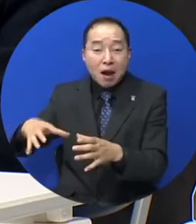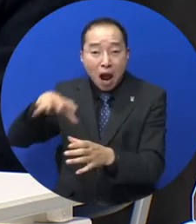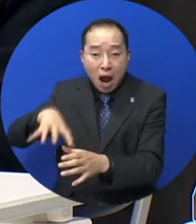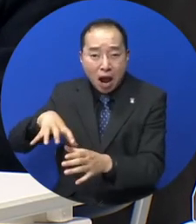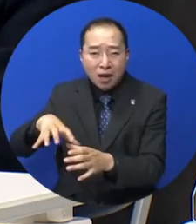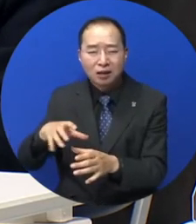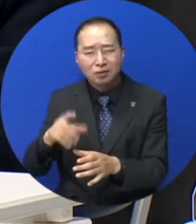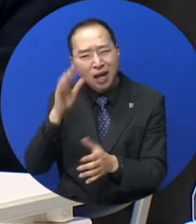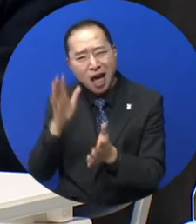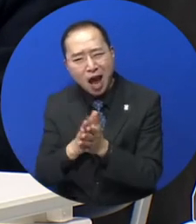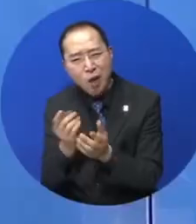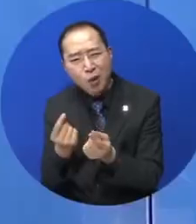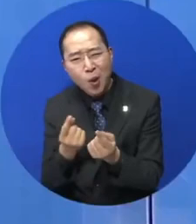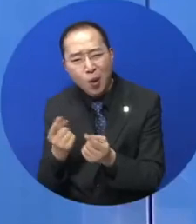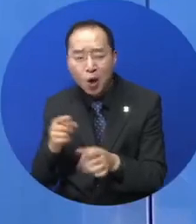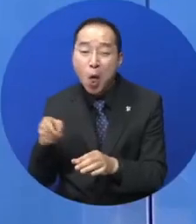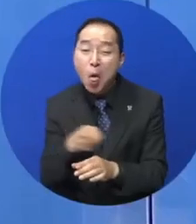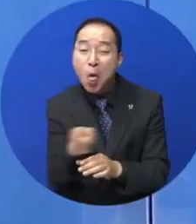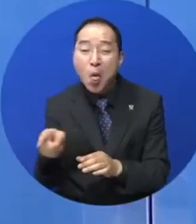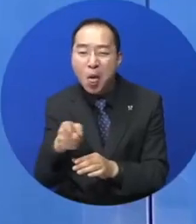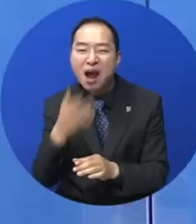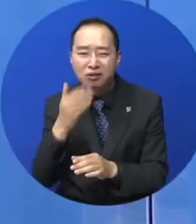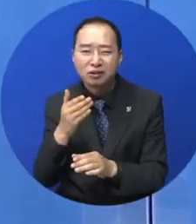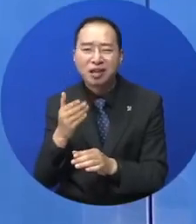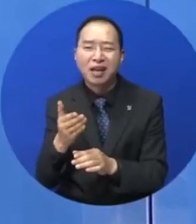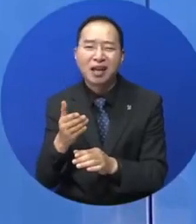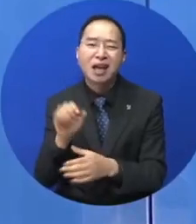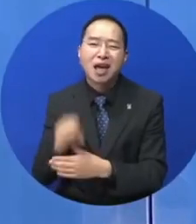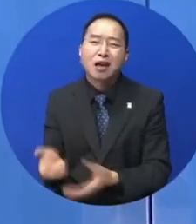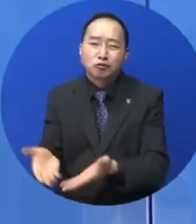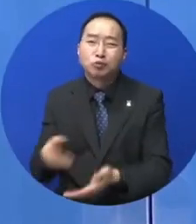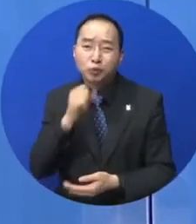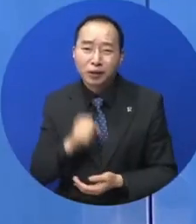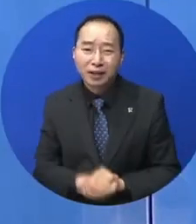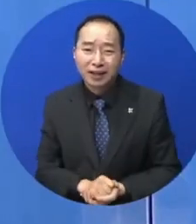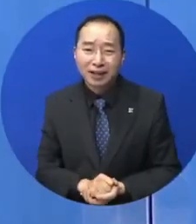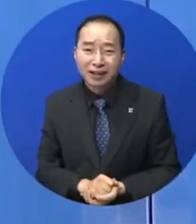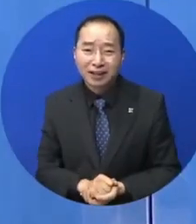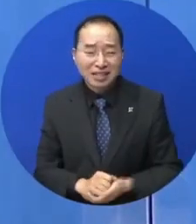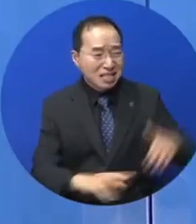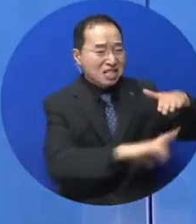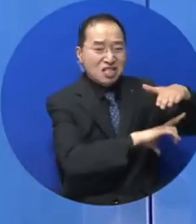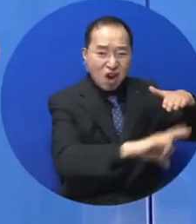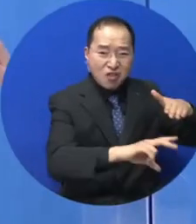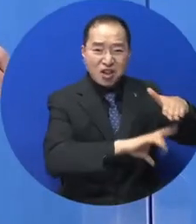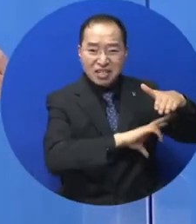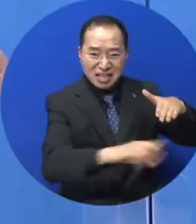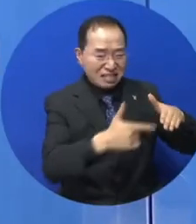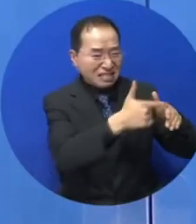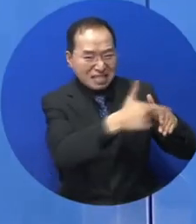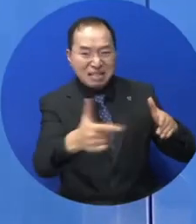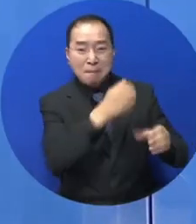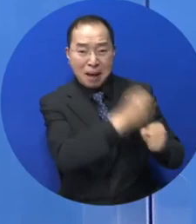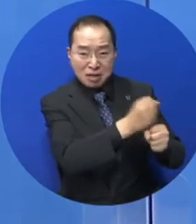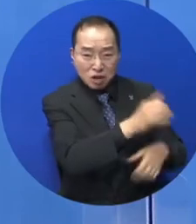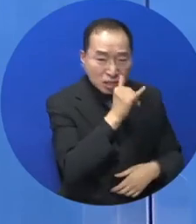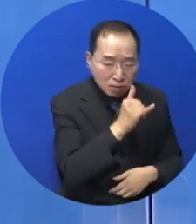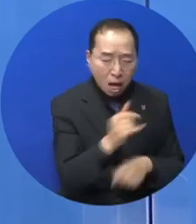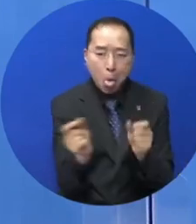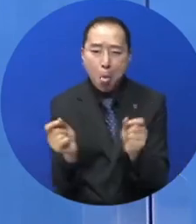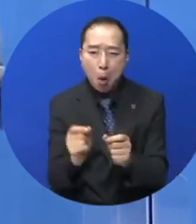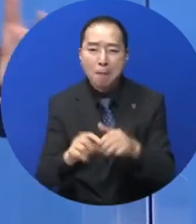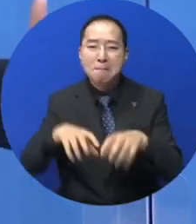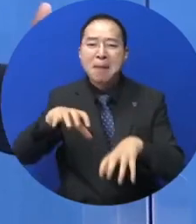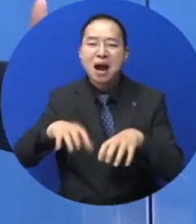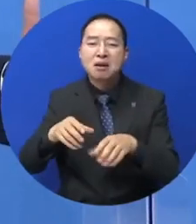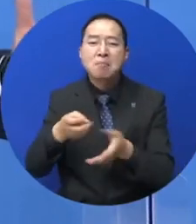좀 유두리 있게 이렇게 돌아다닐 수 있도록 만들어드리는 일부터 그러니까 큰 전철 지하철을 세게 놓는 문제부터 작은 마을버스